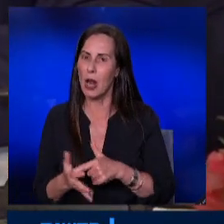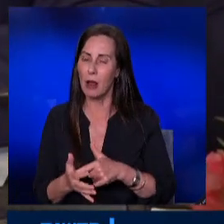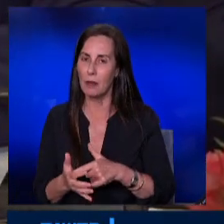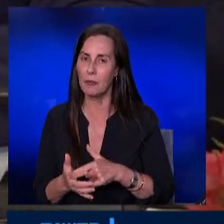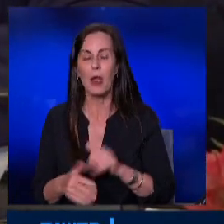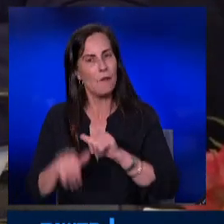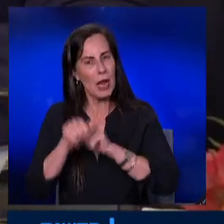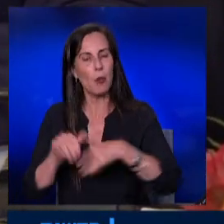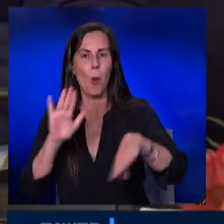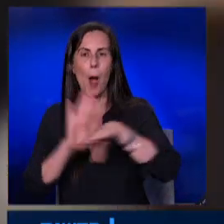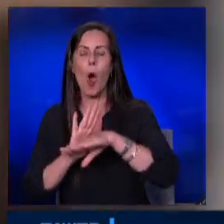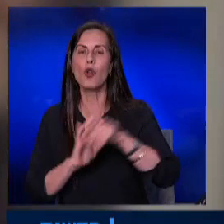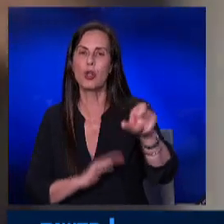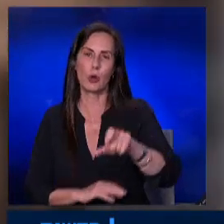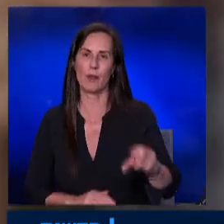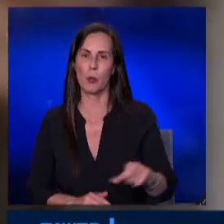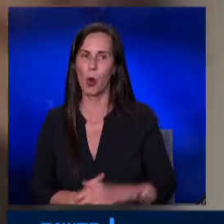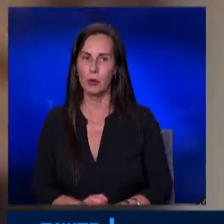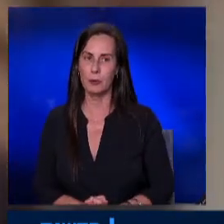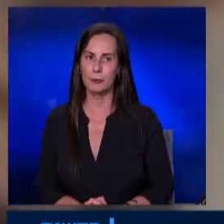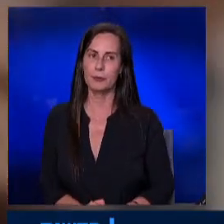לתמוך בחקיקה שחשובה לה.